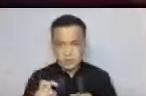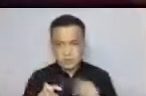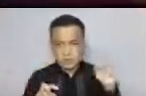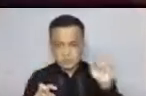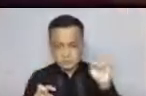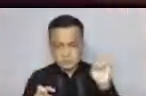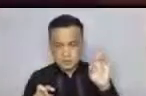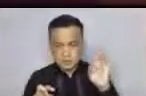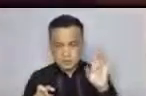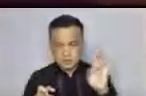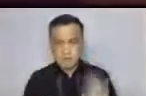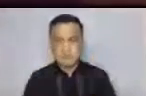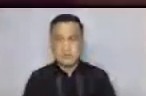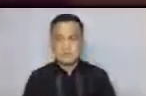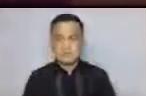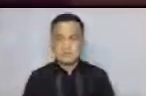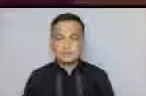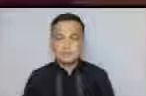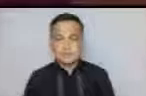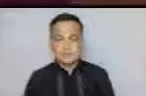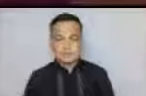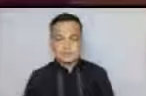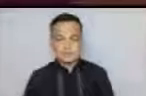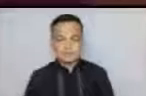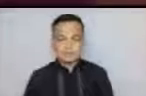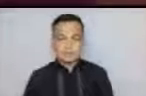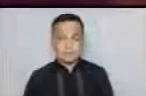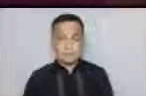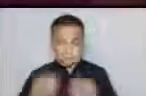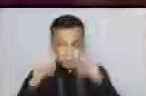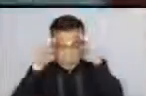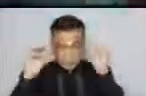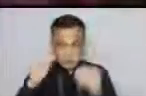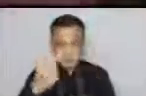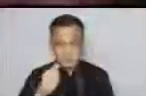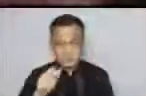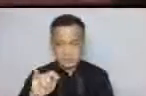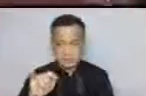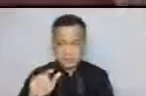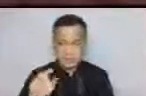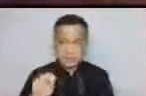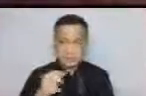Valenzuela City Mayor Rex Gatchalian na nabakunahan na nila ang